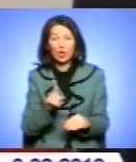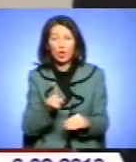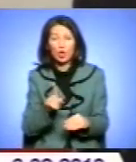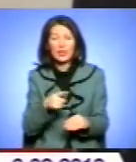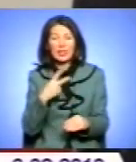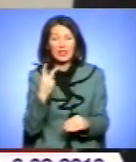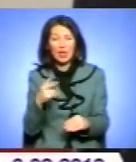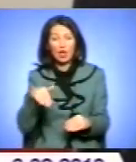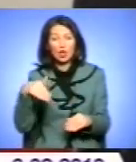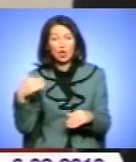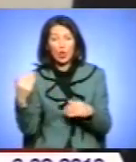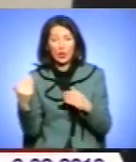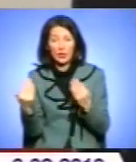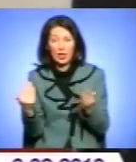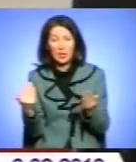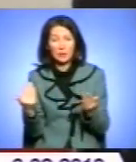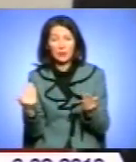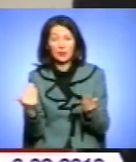дві сторони